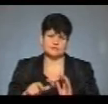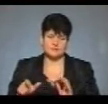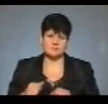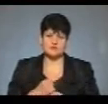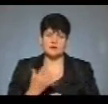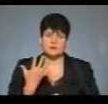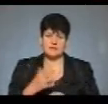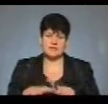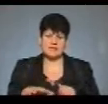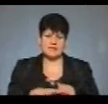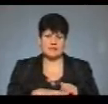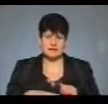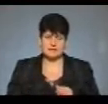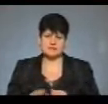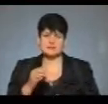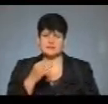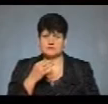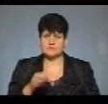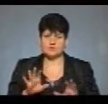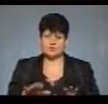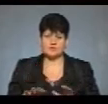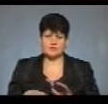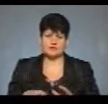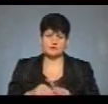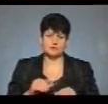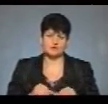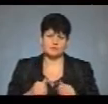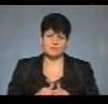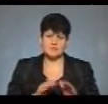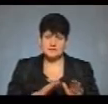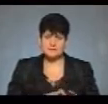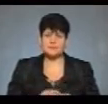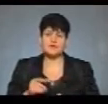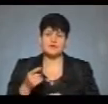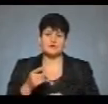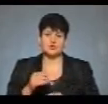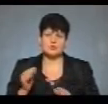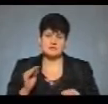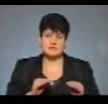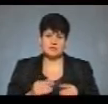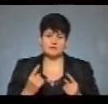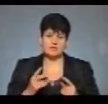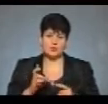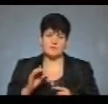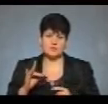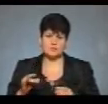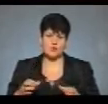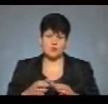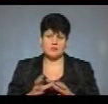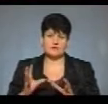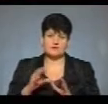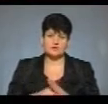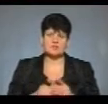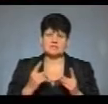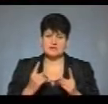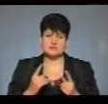5 дільниць, повідомив голова територіальної виборчої комісії Віктор Костанович. За його словами, до складу Великобірківської громади увійдуть